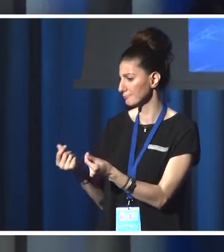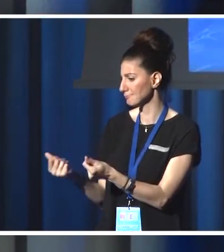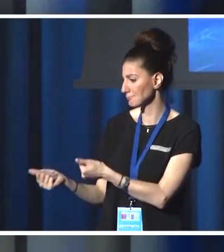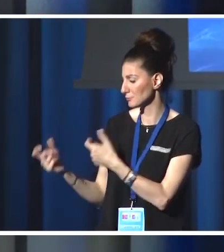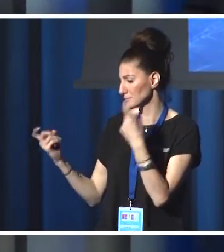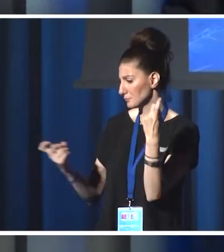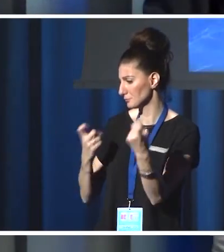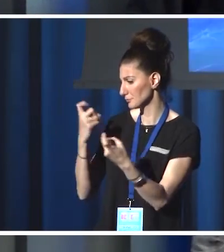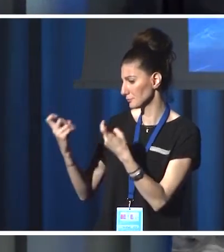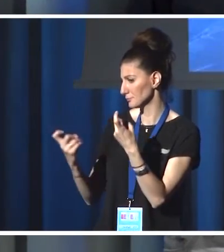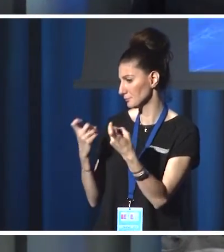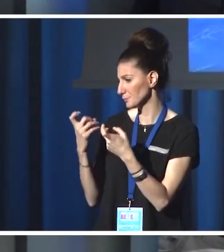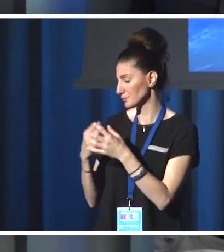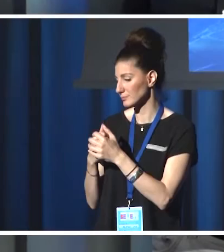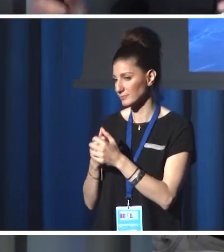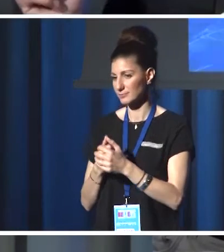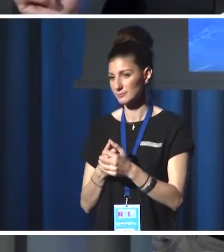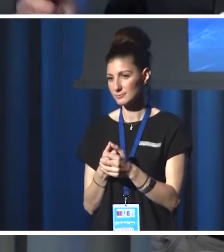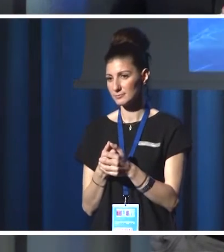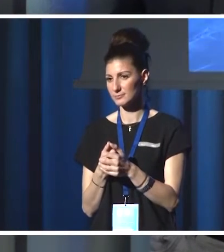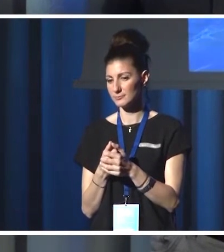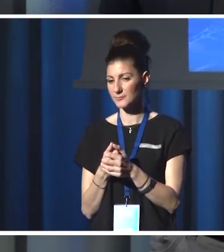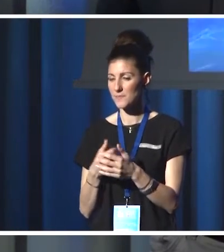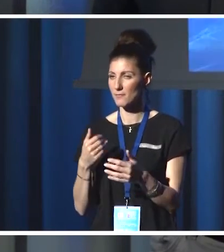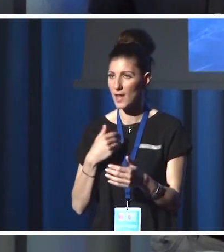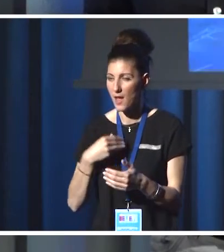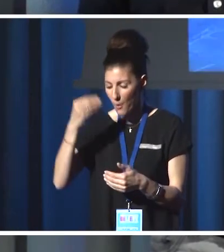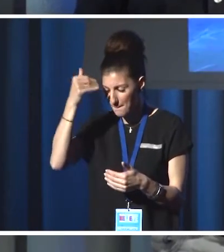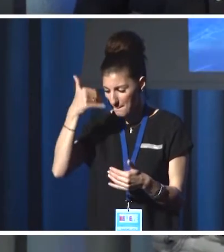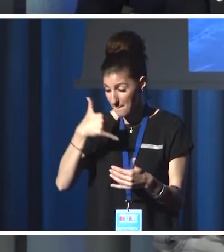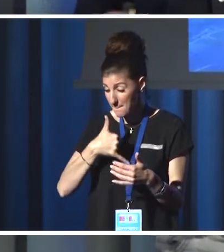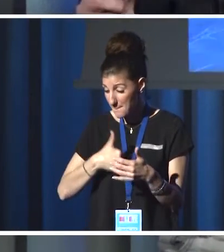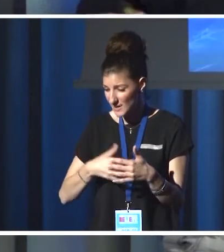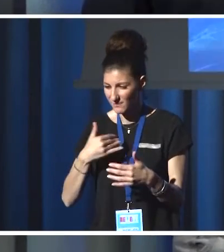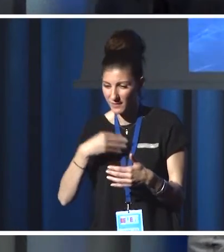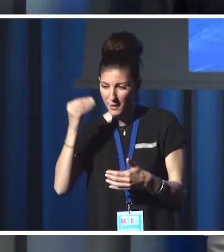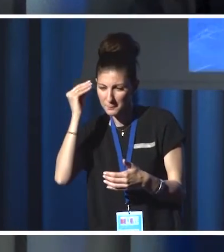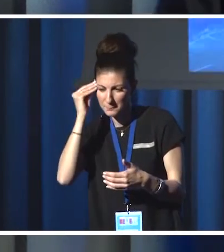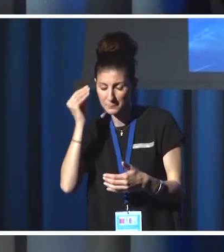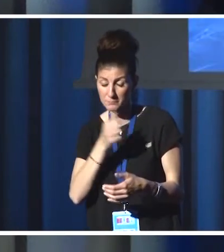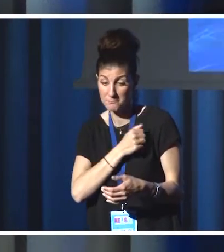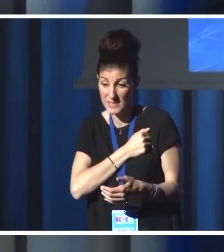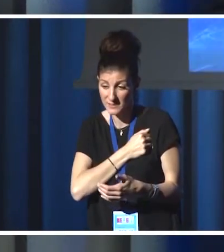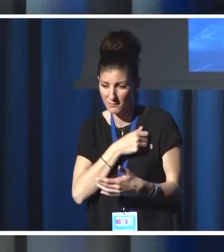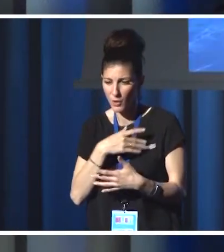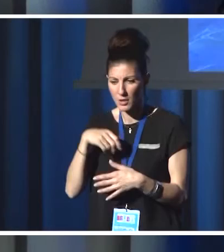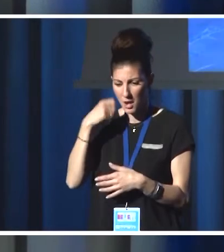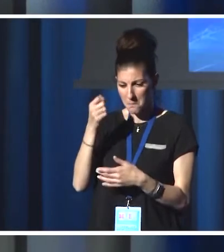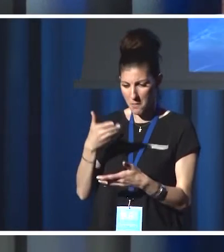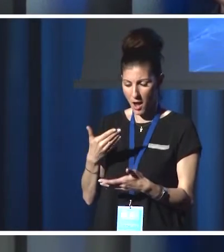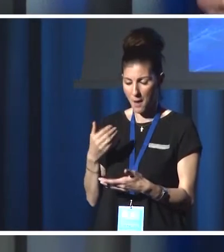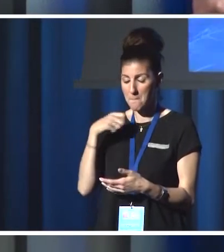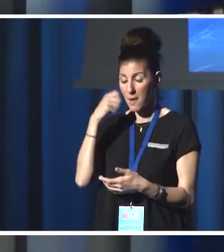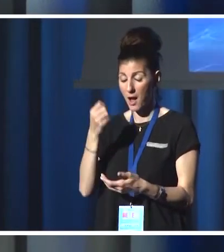μου δραστηριότητες εγώ πίστευα ότι δεν φοβόταν δεν είχαν